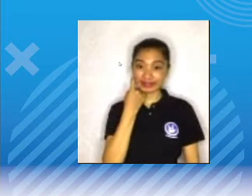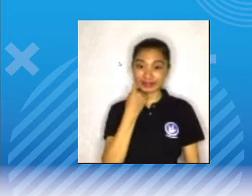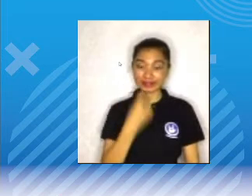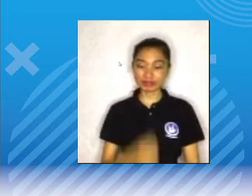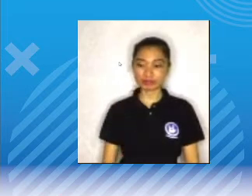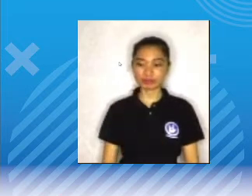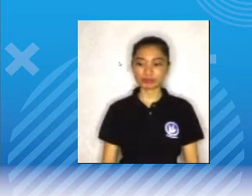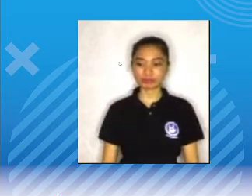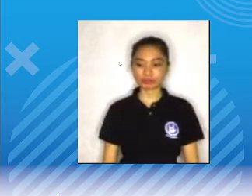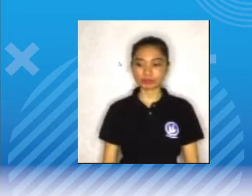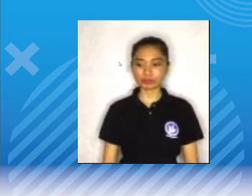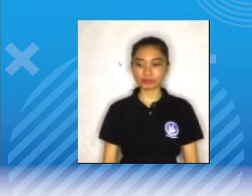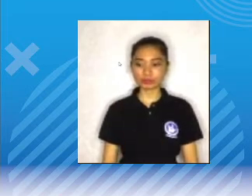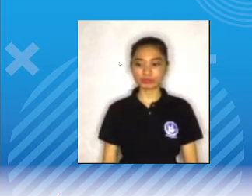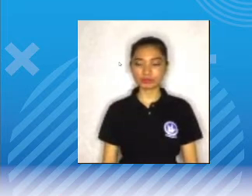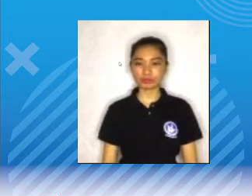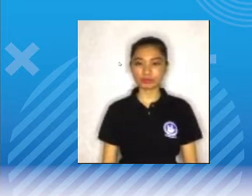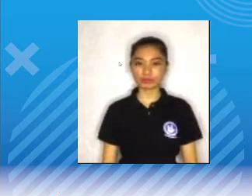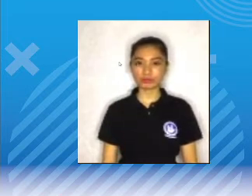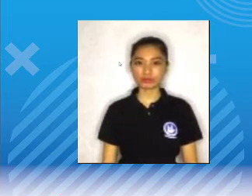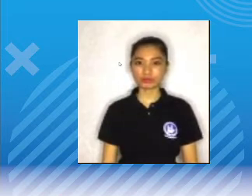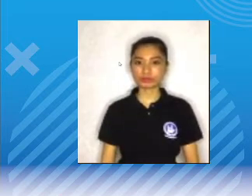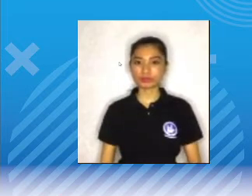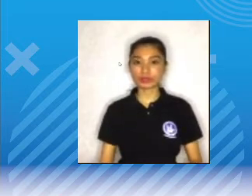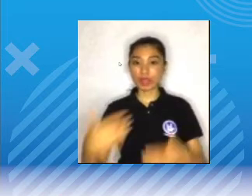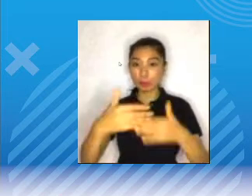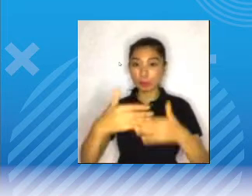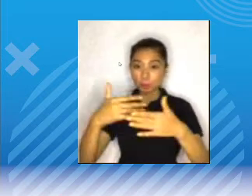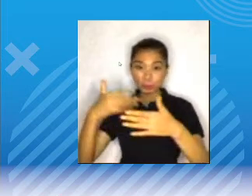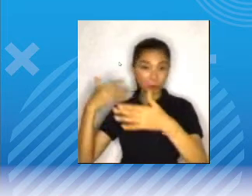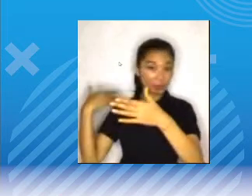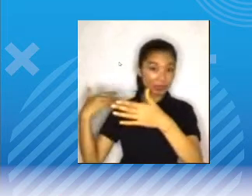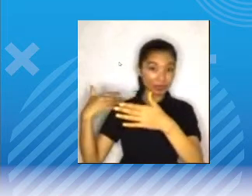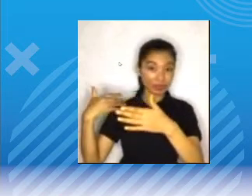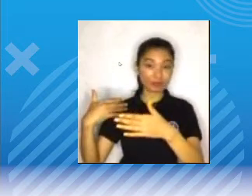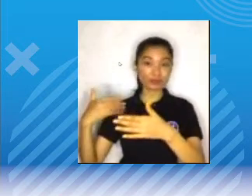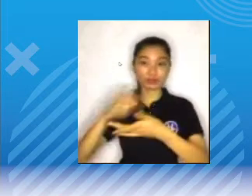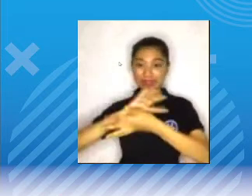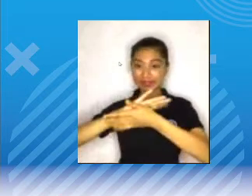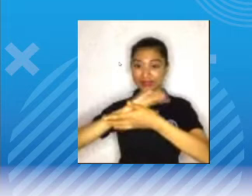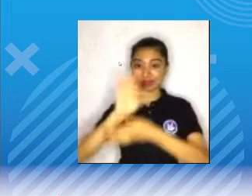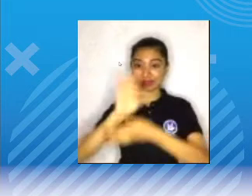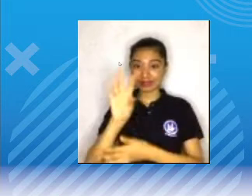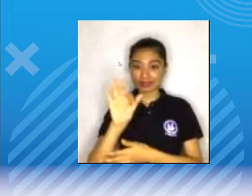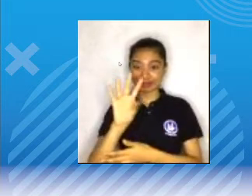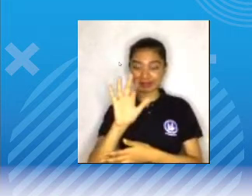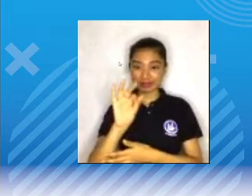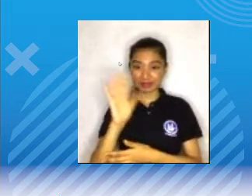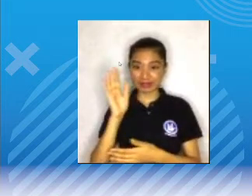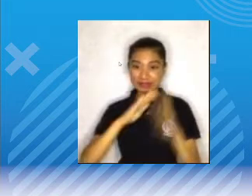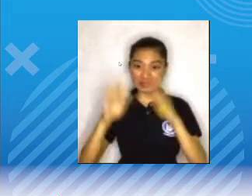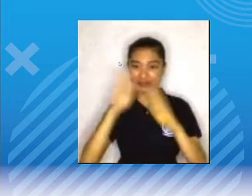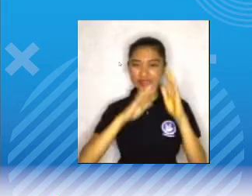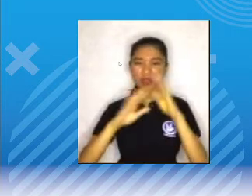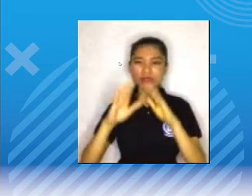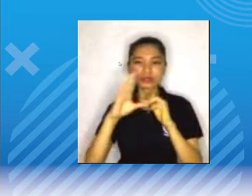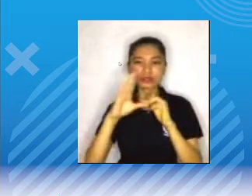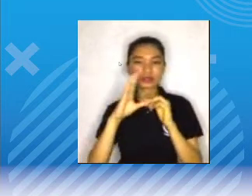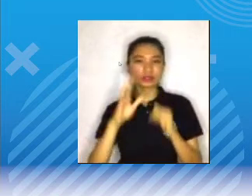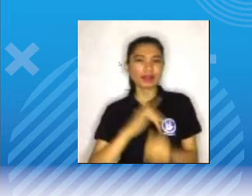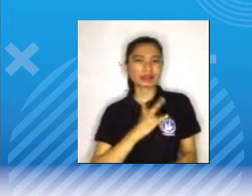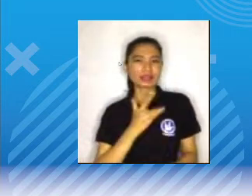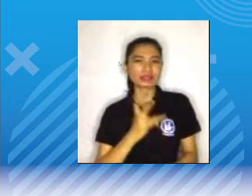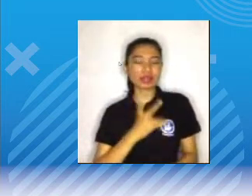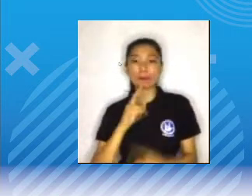bago magkaroon ng COVID-19 crisis, nararamdaman na natin ito, pero nakaka-recover tayo, nakaka-bounce